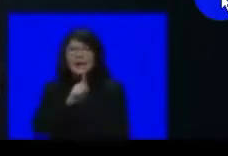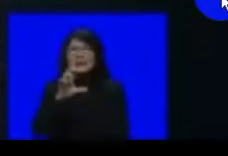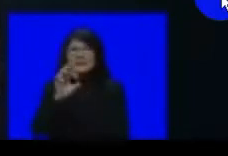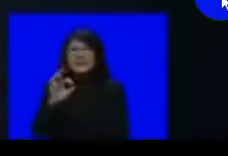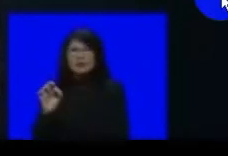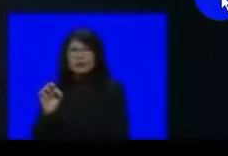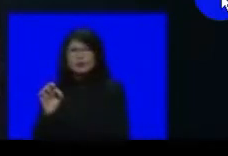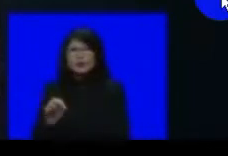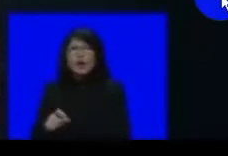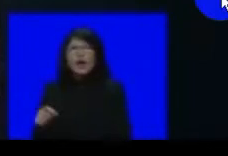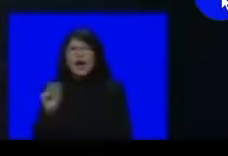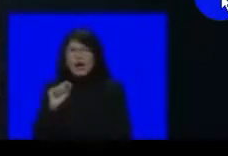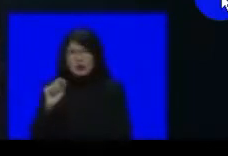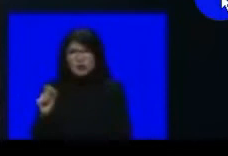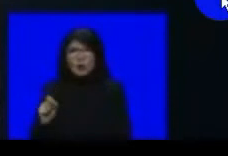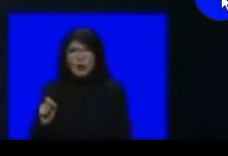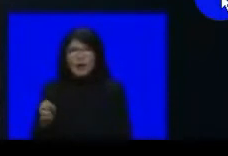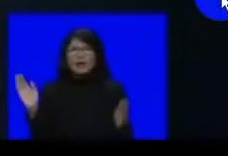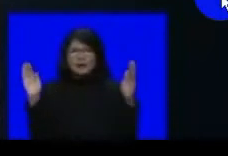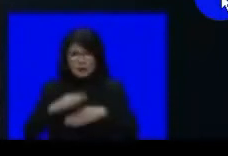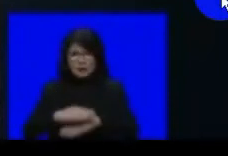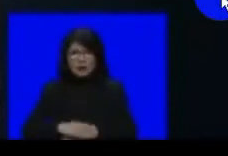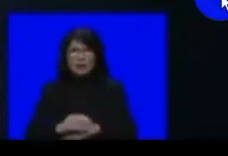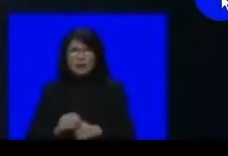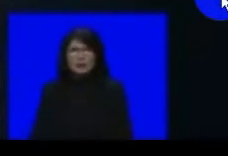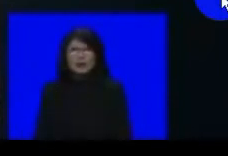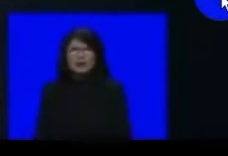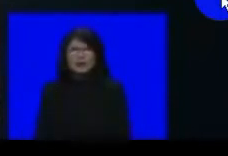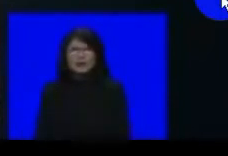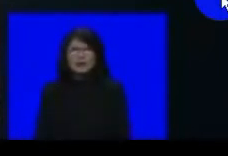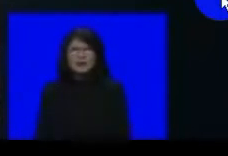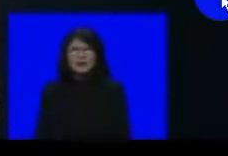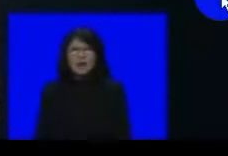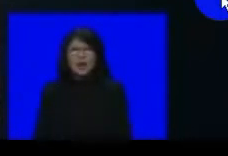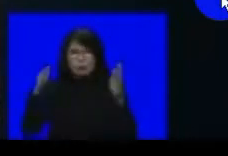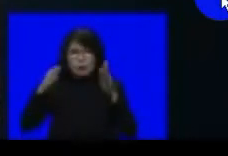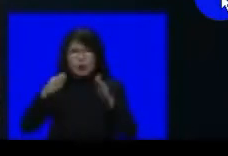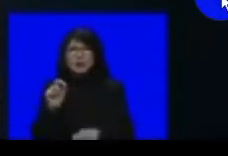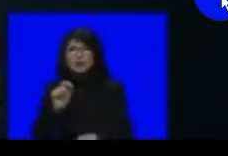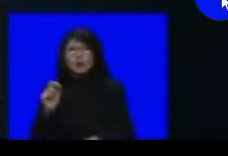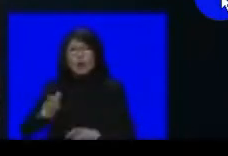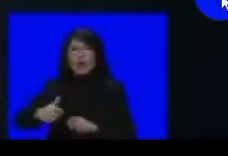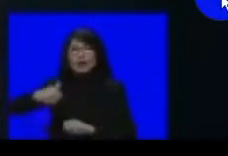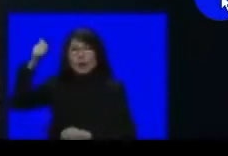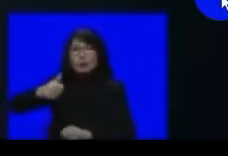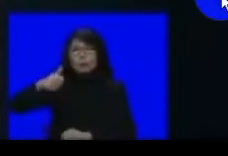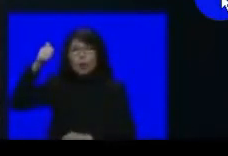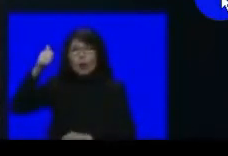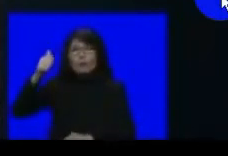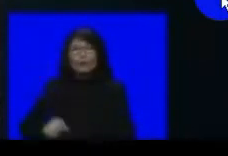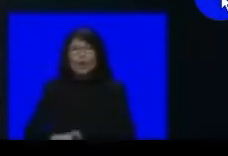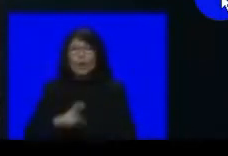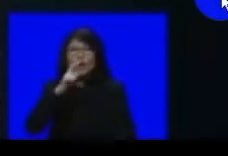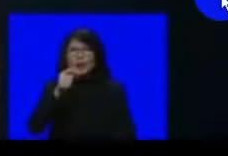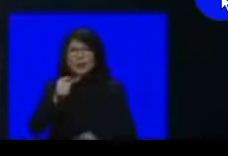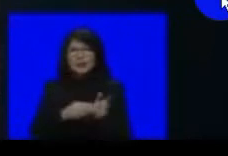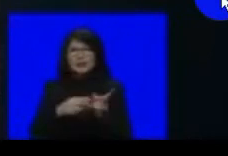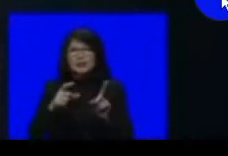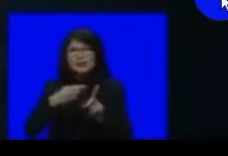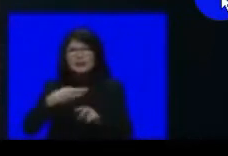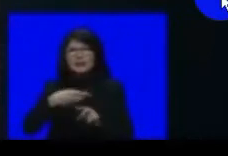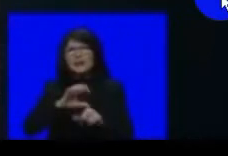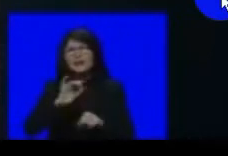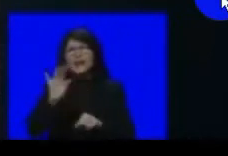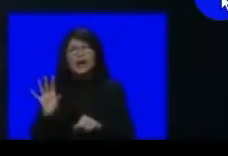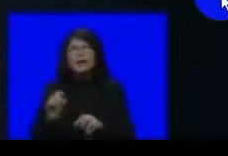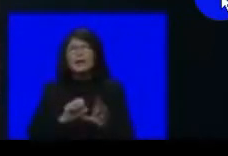madrasah yang ada yang sekarang sudah on, sudah bagus. Itu terutama di madrasah unggulan, di madrasah-madrasah cendekia, ada di Man